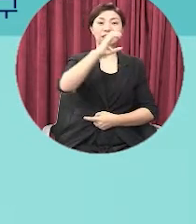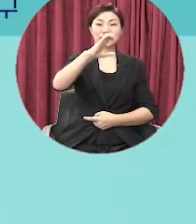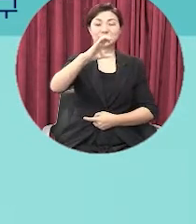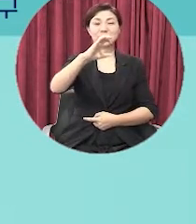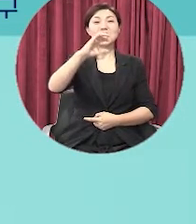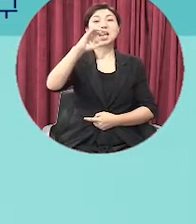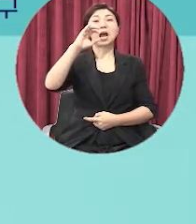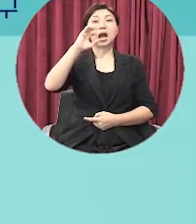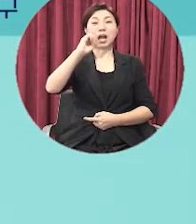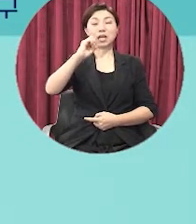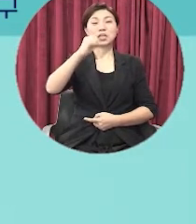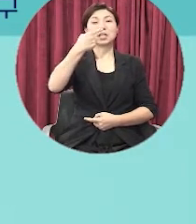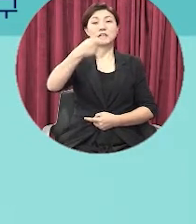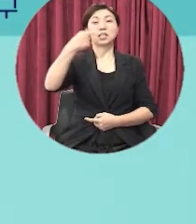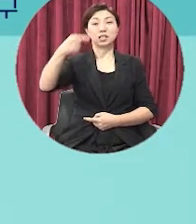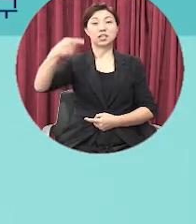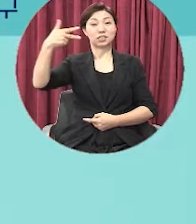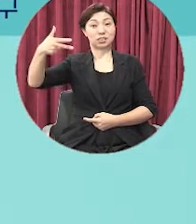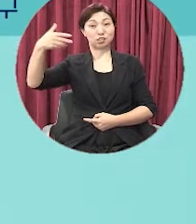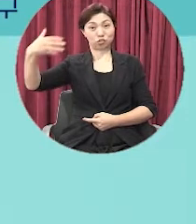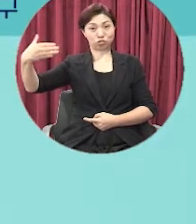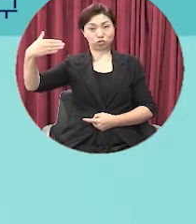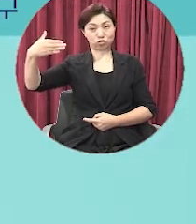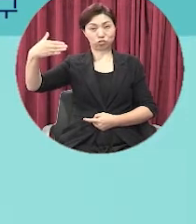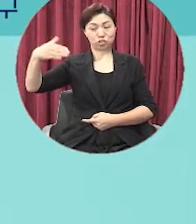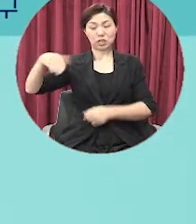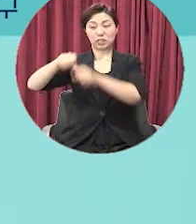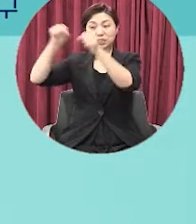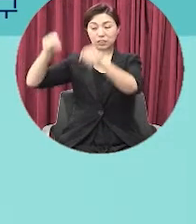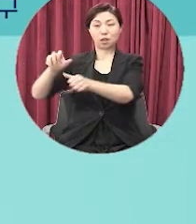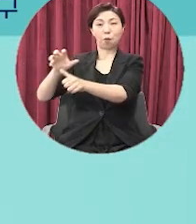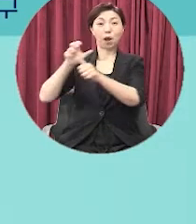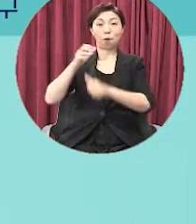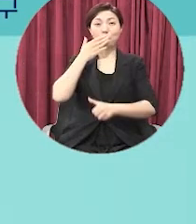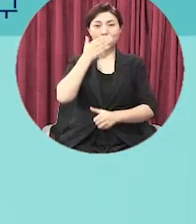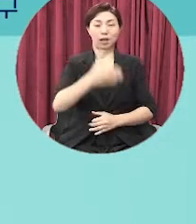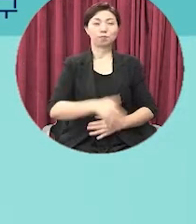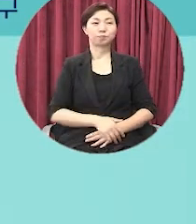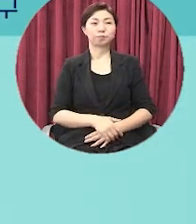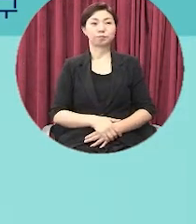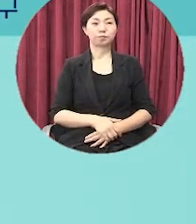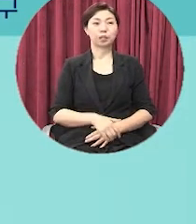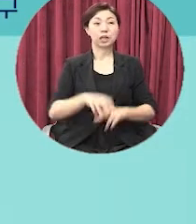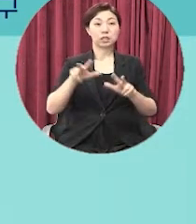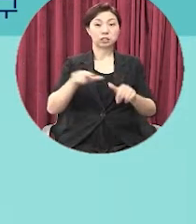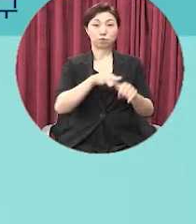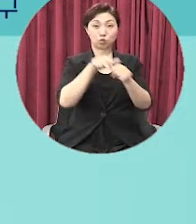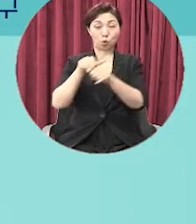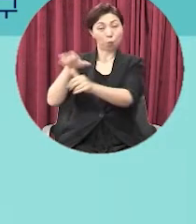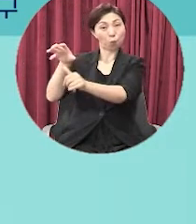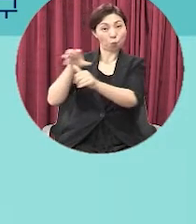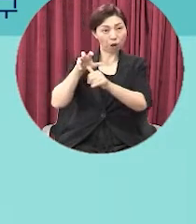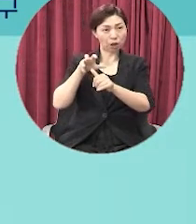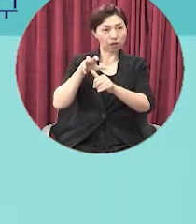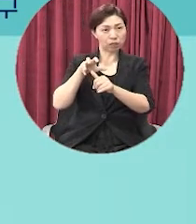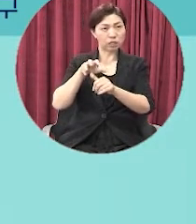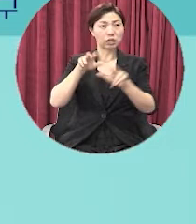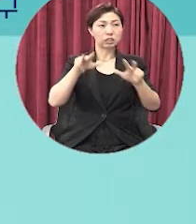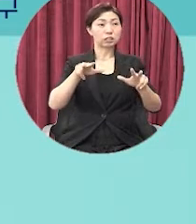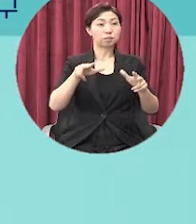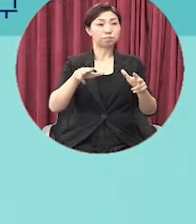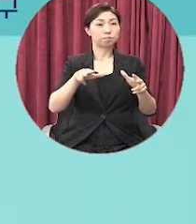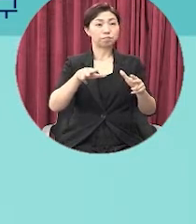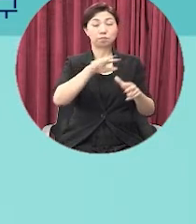되구요 gdf 표 메세 서 얻어지는 데이터들은 아 2 아 이건 같은 클라이드 인데